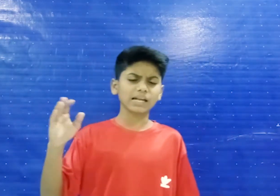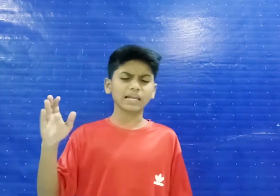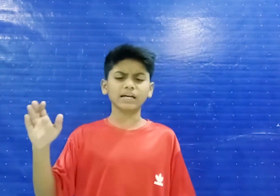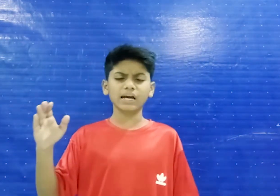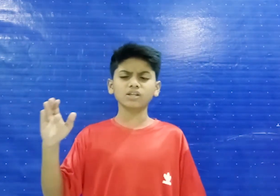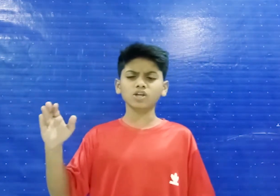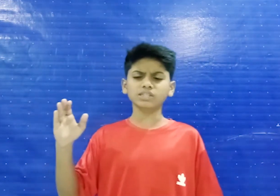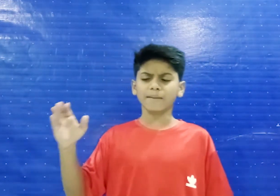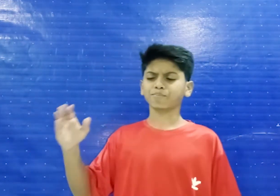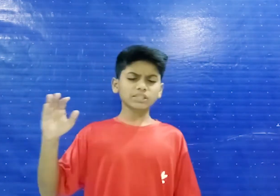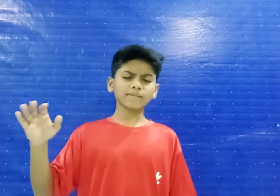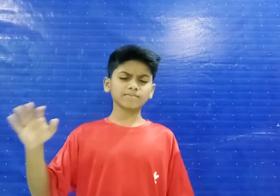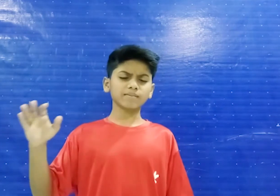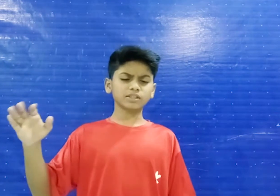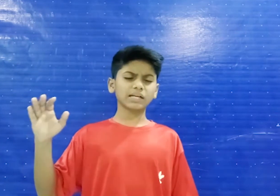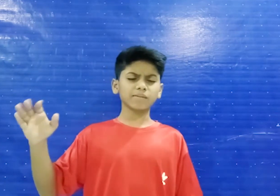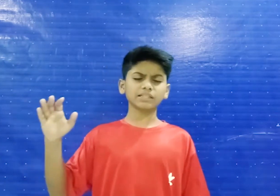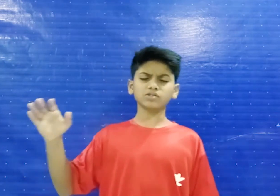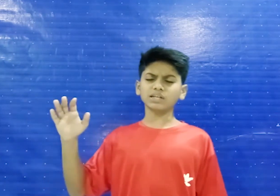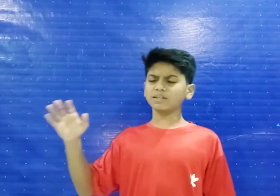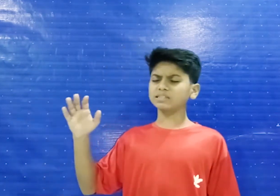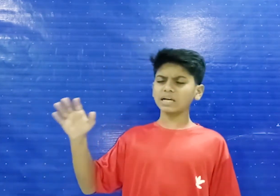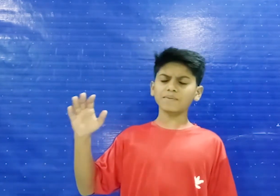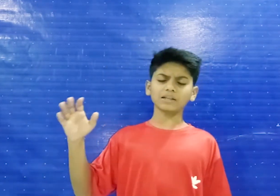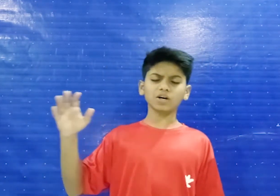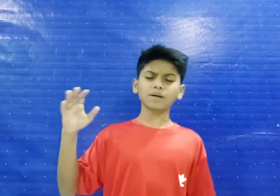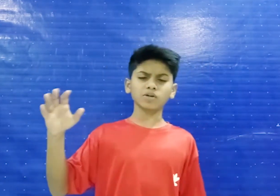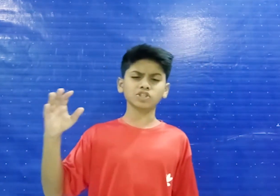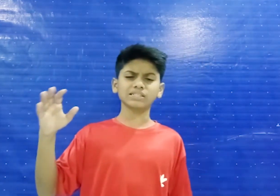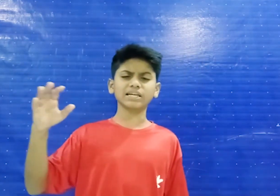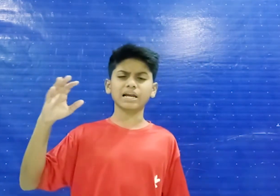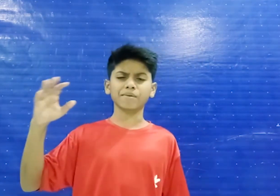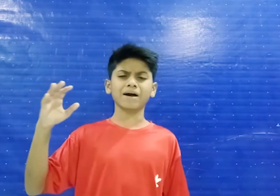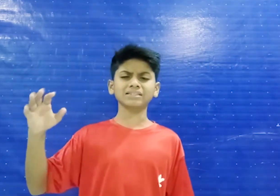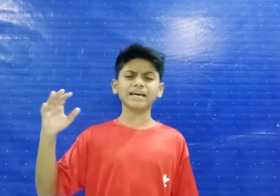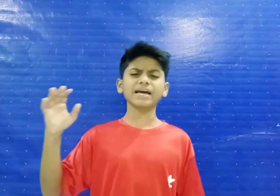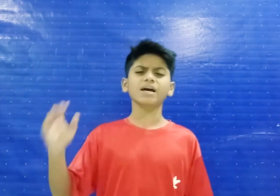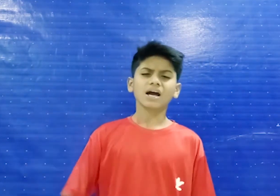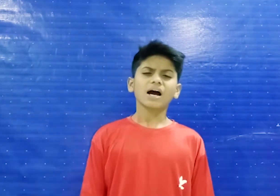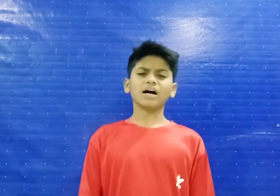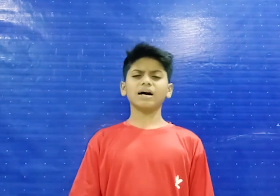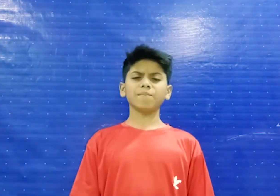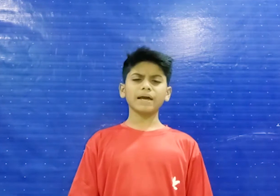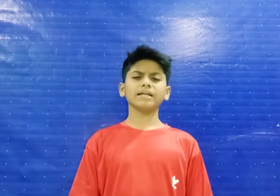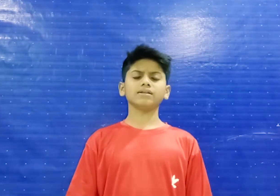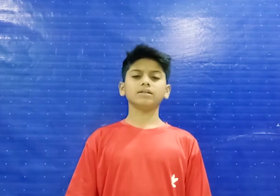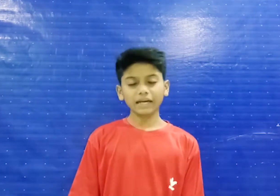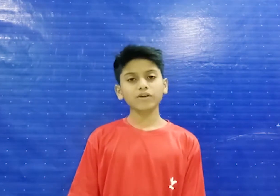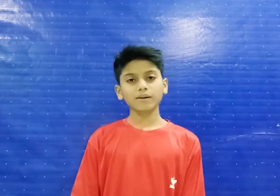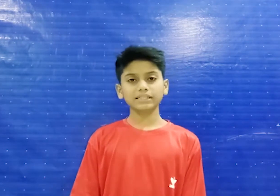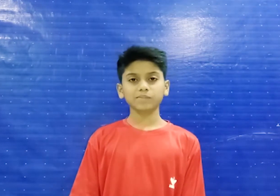बारी आंध्र आला करे आंध्र लोस के ओ धन्यवाद परमेश्वर धन्यवाद यीशु धन्यवाद इस सारे प्रार्थना को प्रभु यीशु मसीह के नाम में मांगते हैं